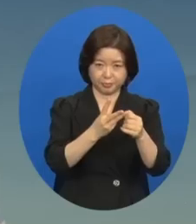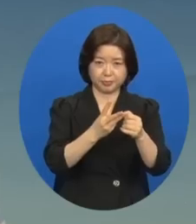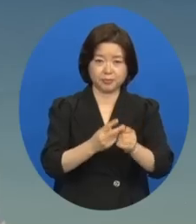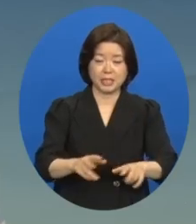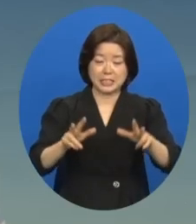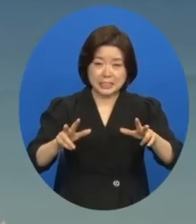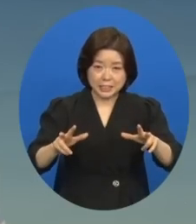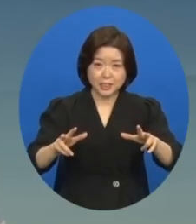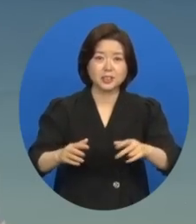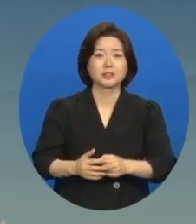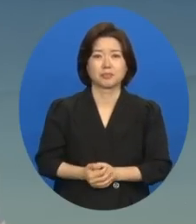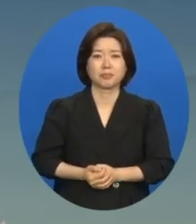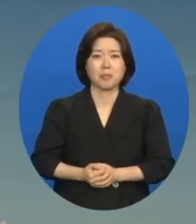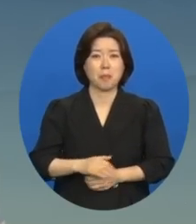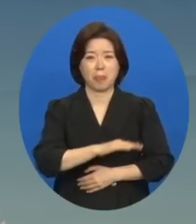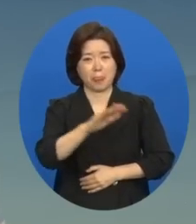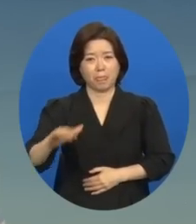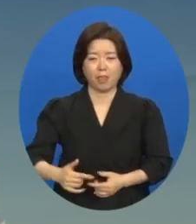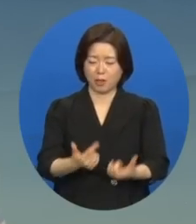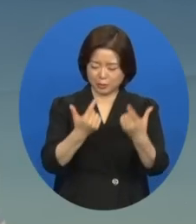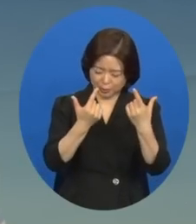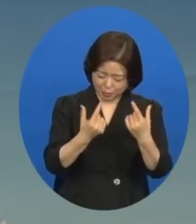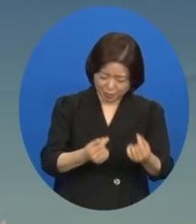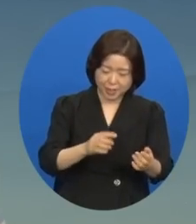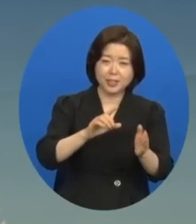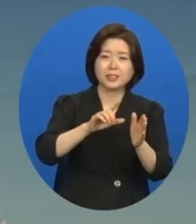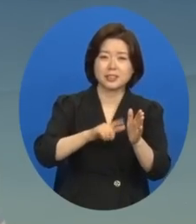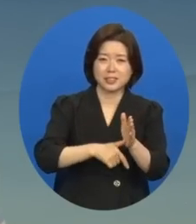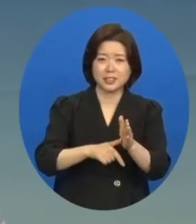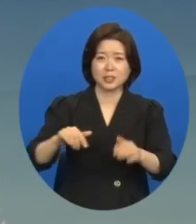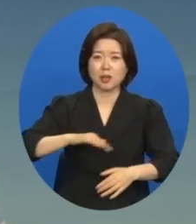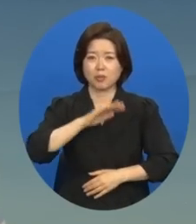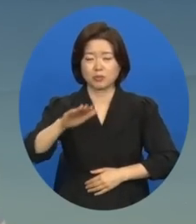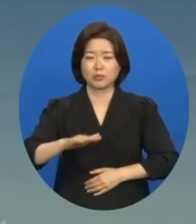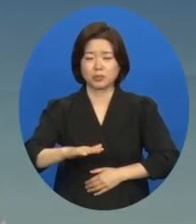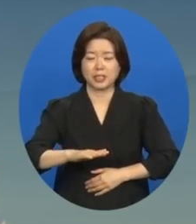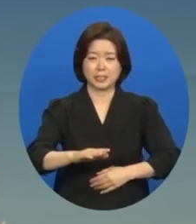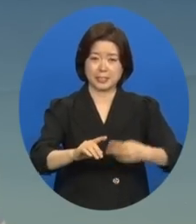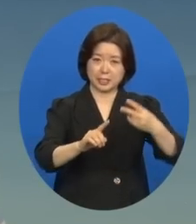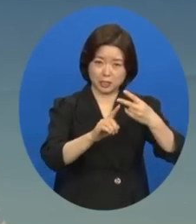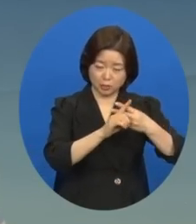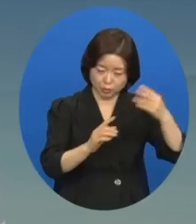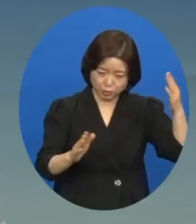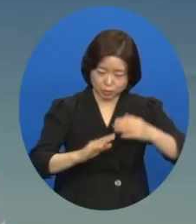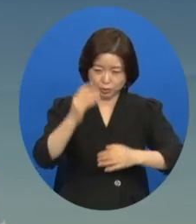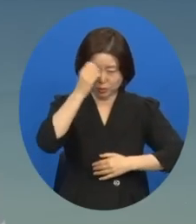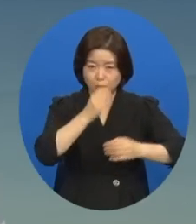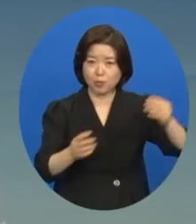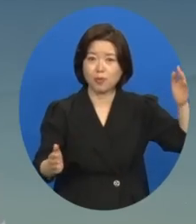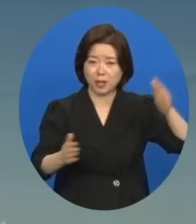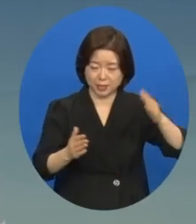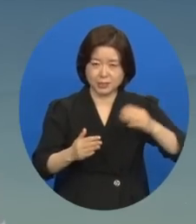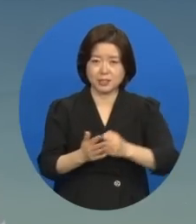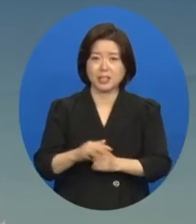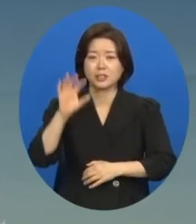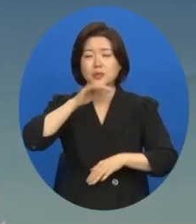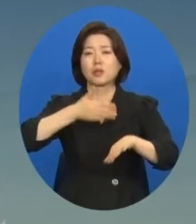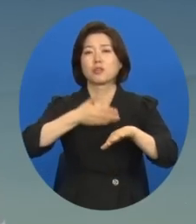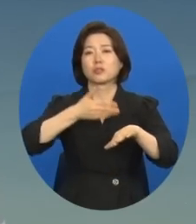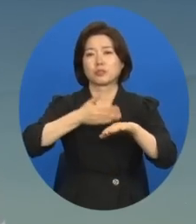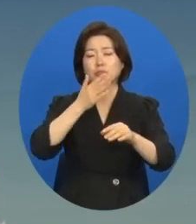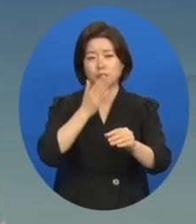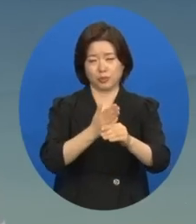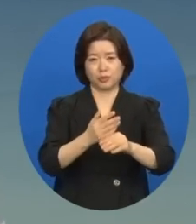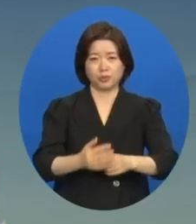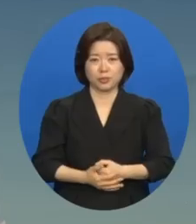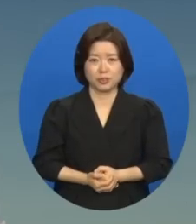이 시간 우리들과 똑같은 시간에 우리의 중등부 청소년들이 수련회를 보내주셨습니다. 보내고